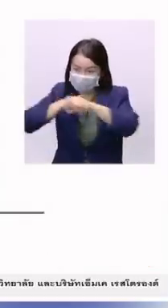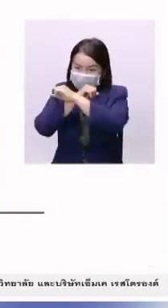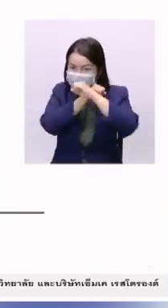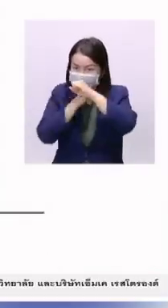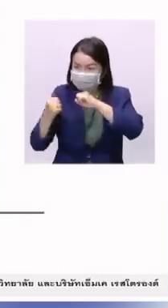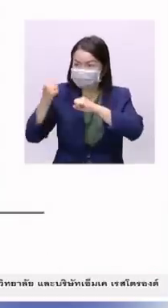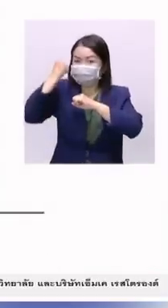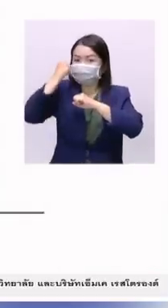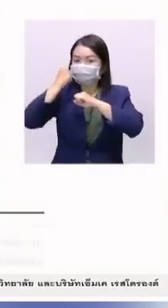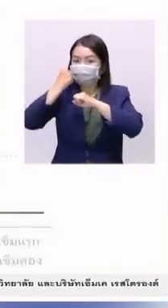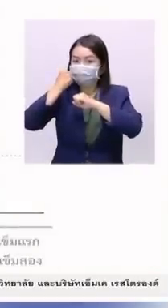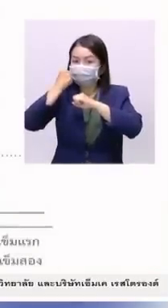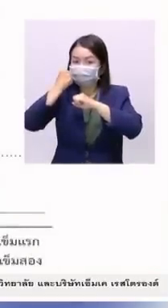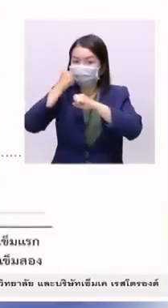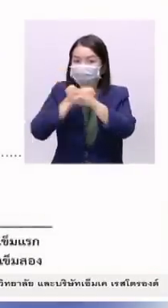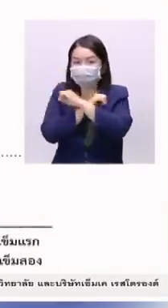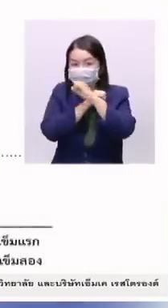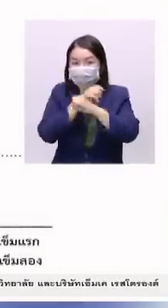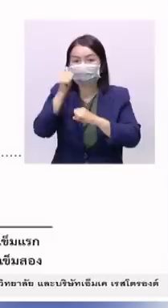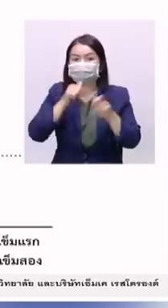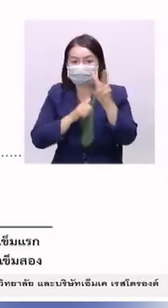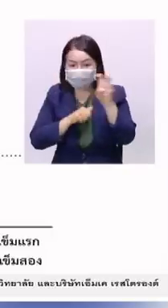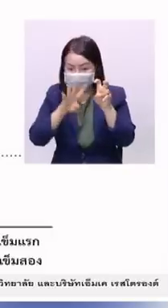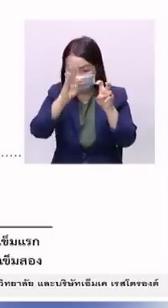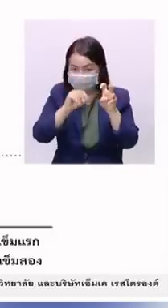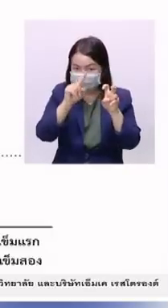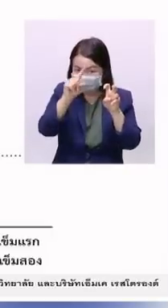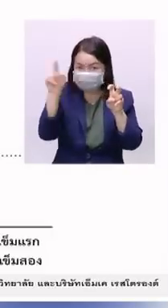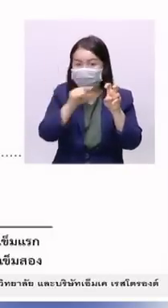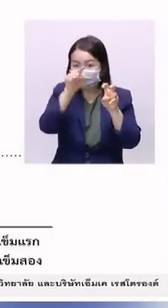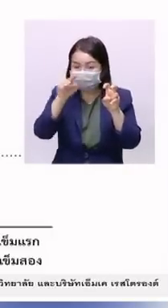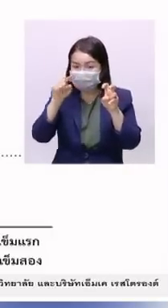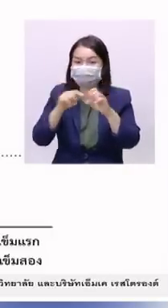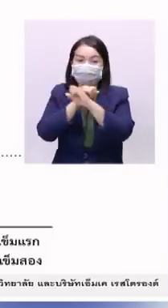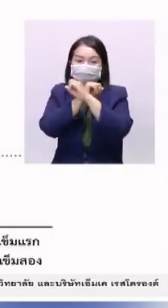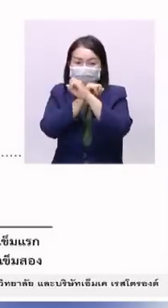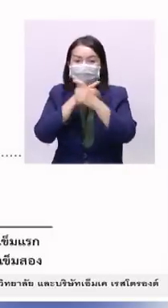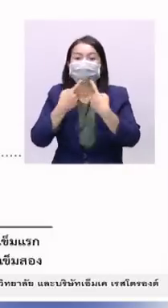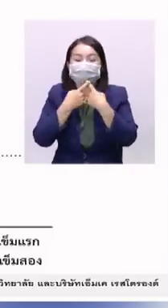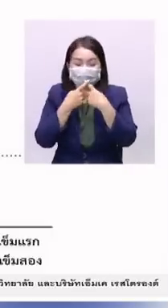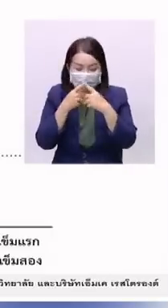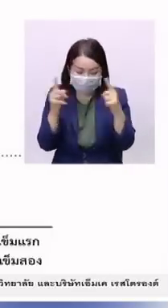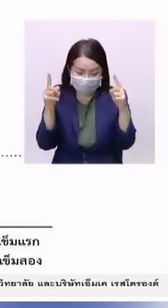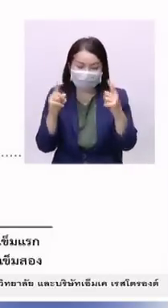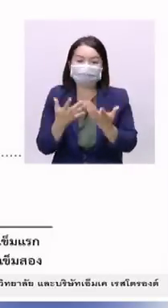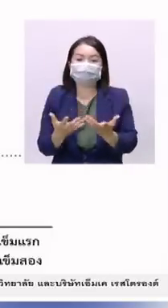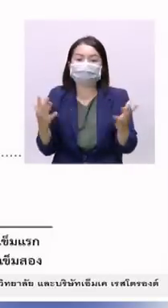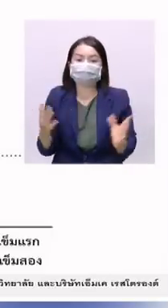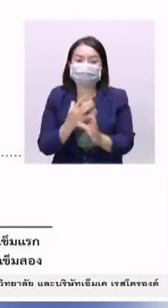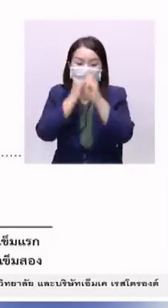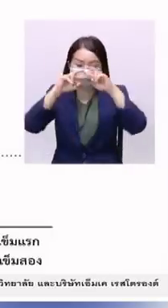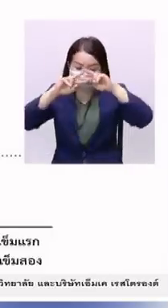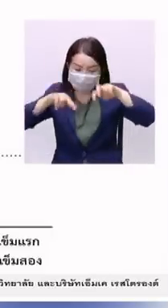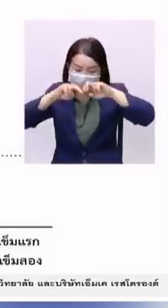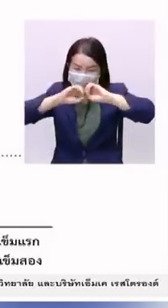มากสูงถึง241เลยนะคะมีแต่อย่างไรก็ตามค่ะยังไม่มีการศึกษา